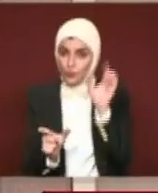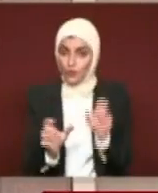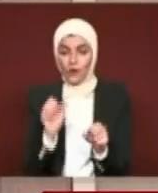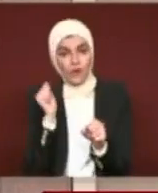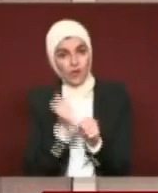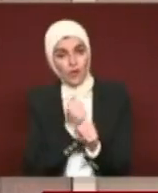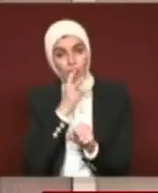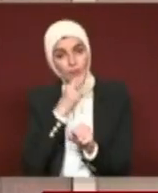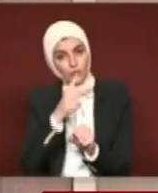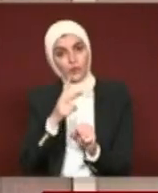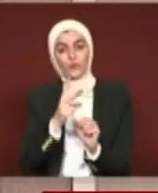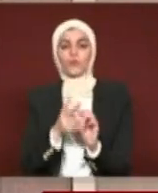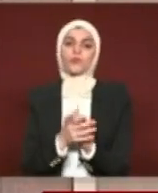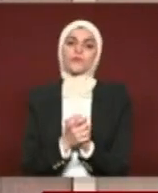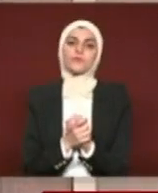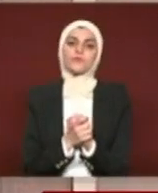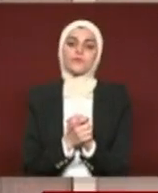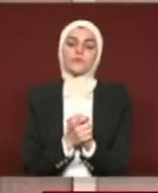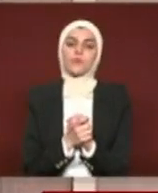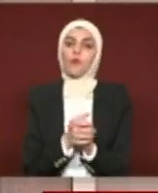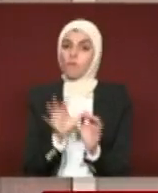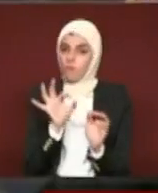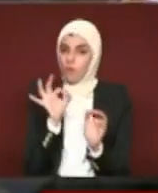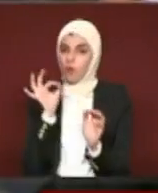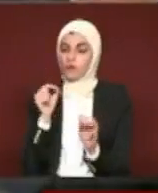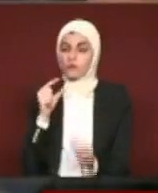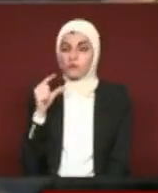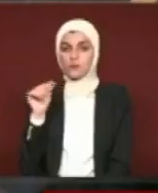وخاصة الدكتور ضياء رشوان